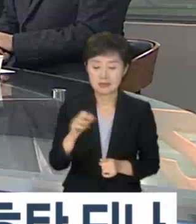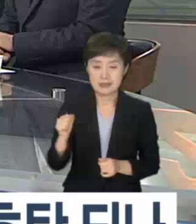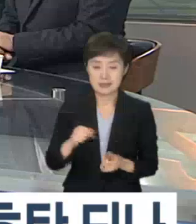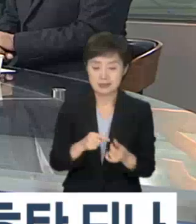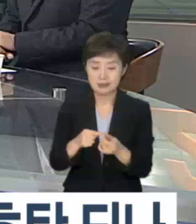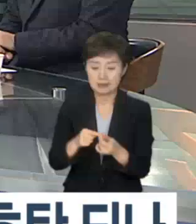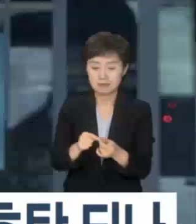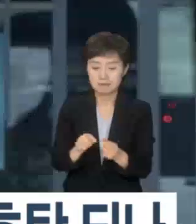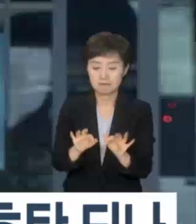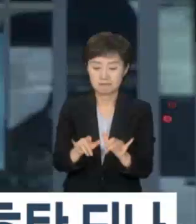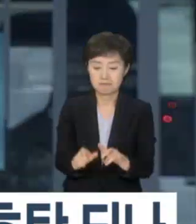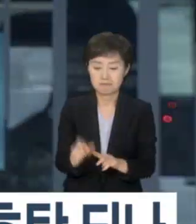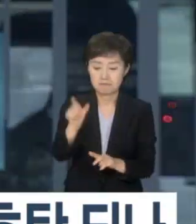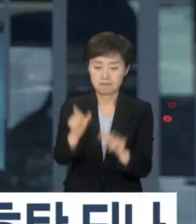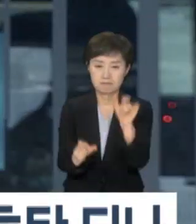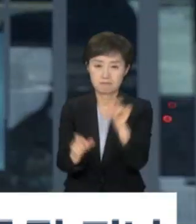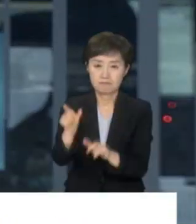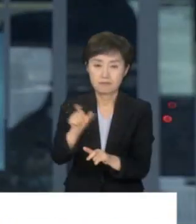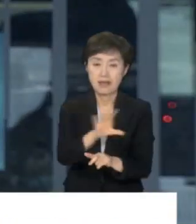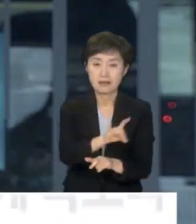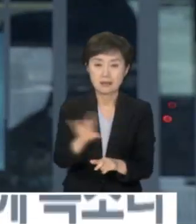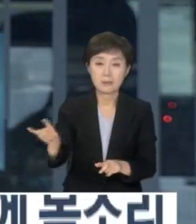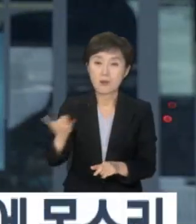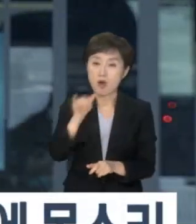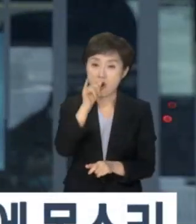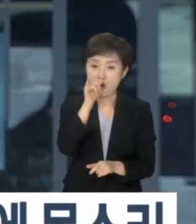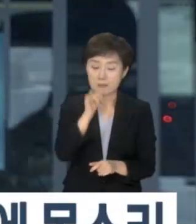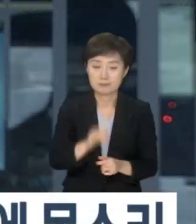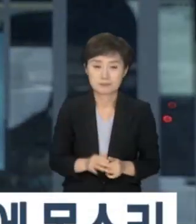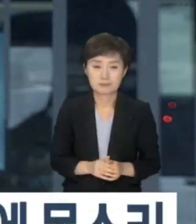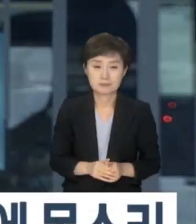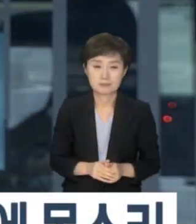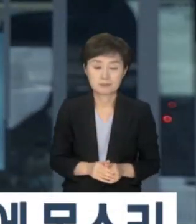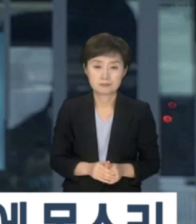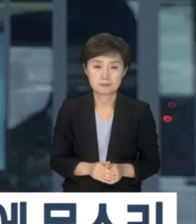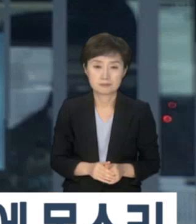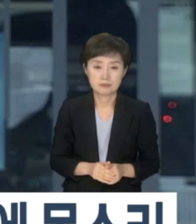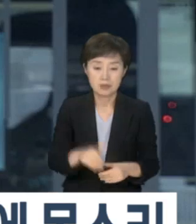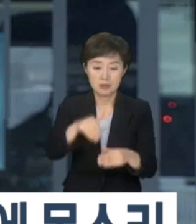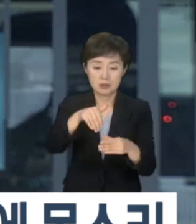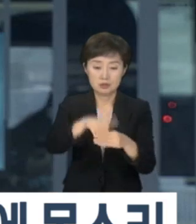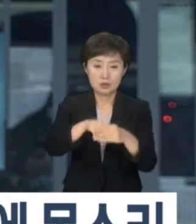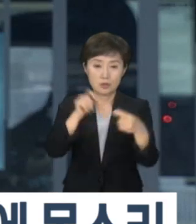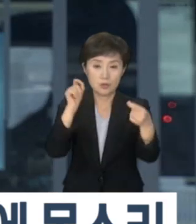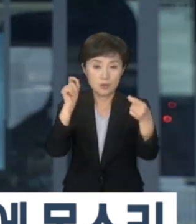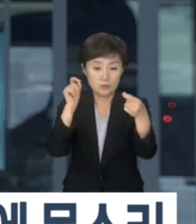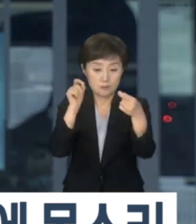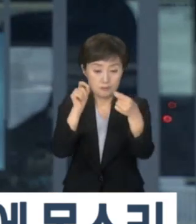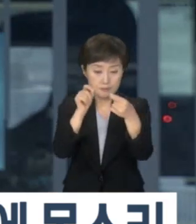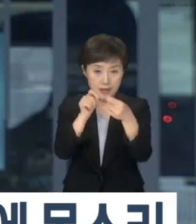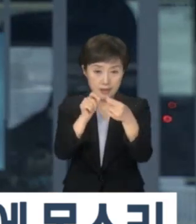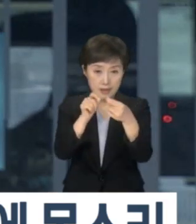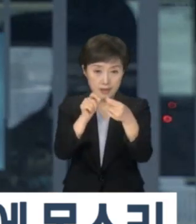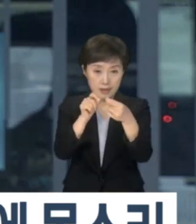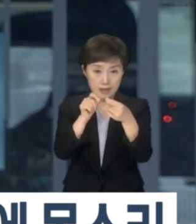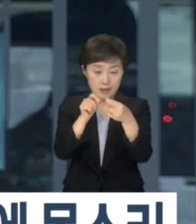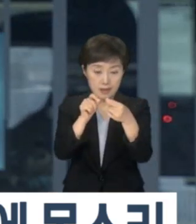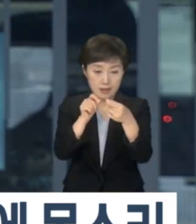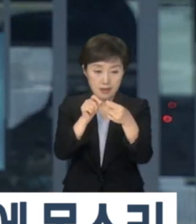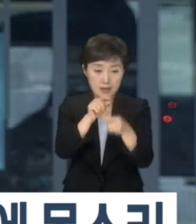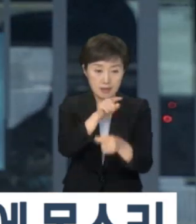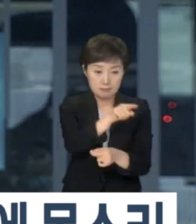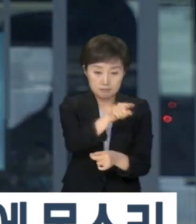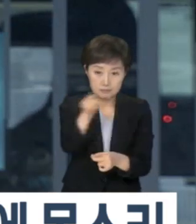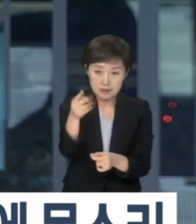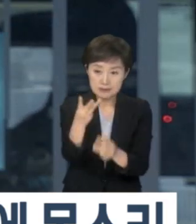가끔씩 현안의 목소리를 내는 정도의 활동 보이고 있거든요. 앞으로 총선이 가까워져 오면 각각의 대통령들 좀